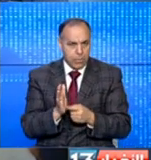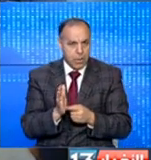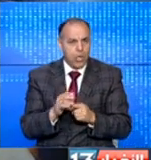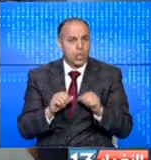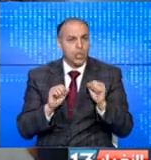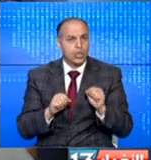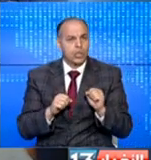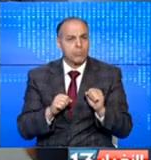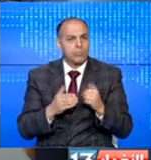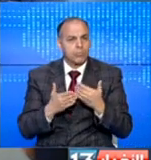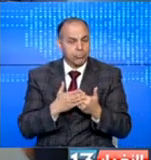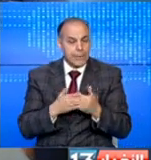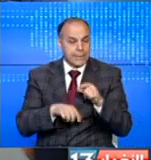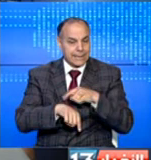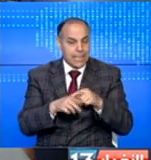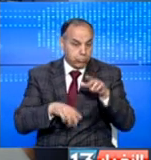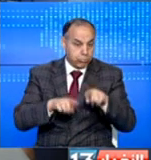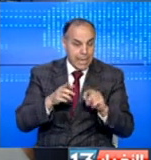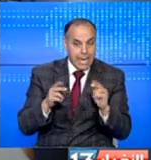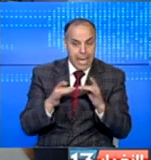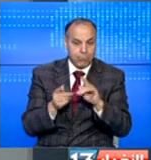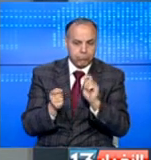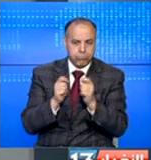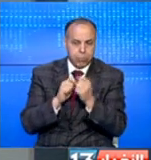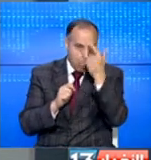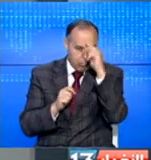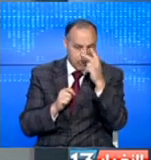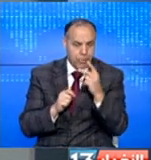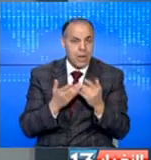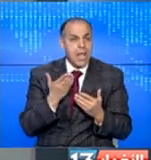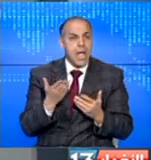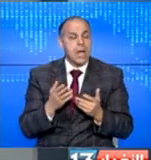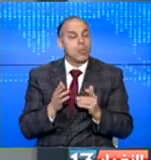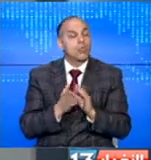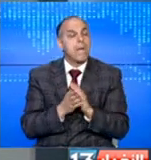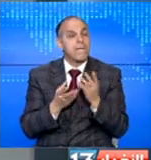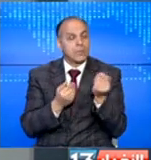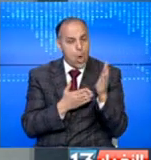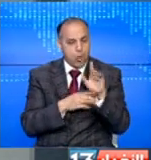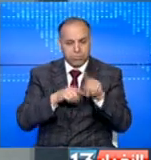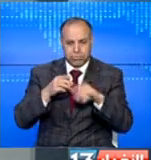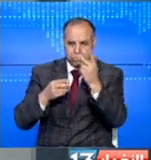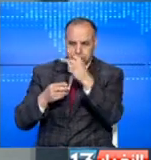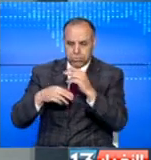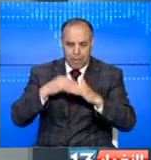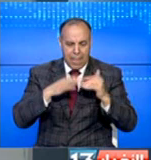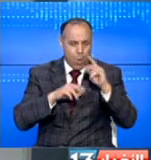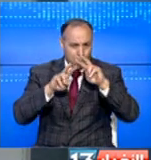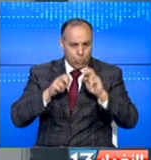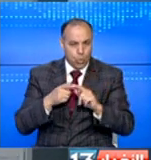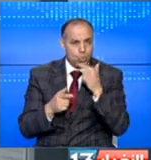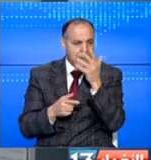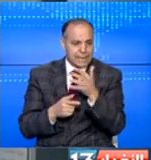أنه الضوارب وساعات التدريس الإعلامية باش تتغير. هذا وقد تم بالمناسبة عرض بعض الرسوم والأبحاث التي